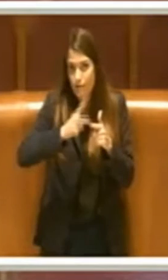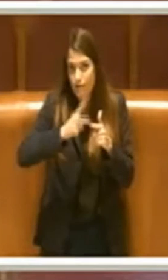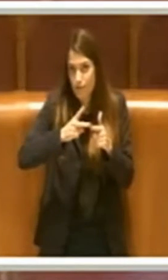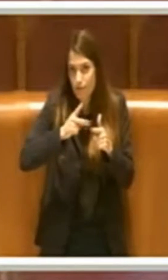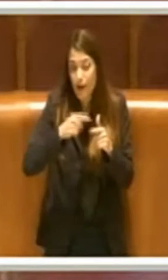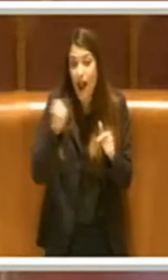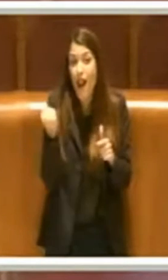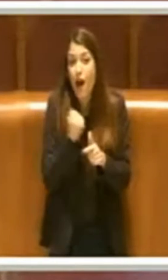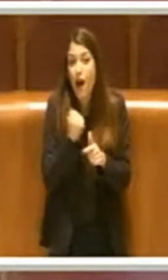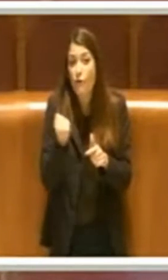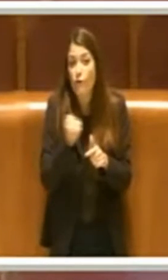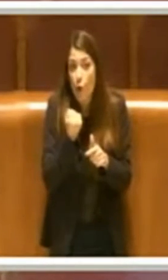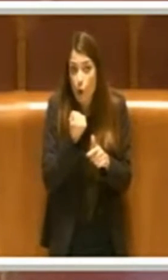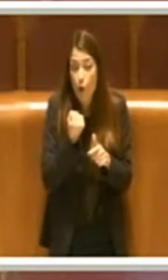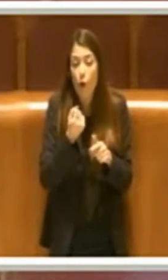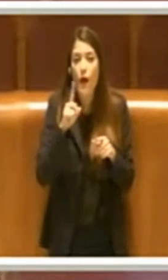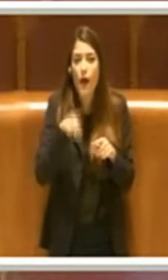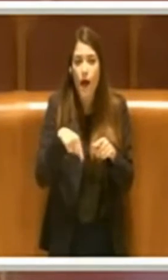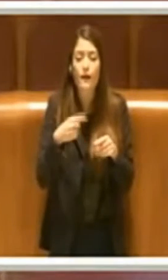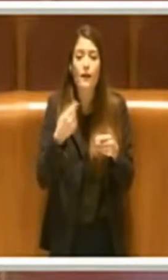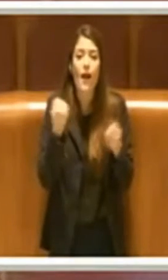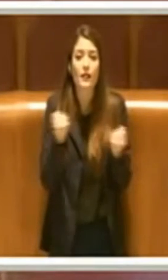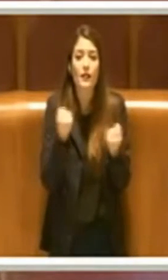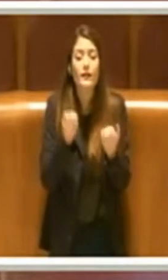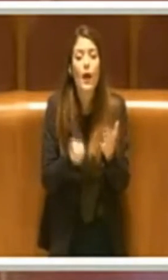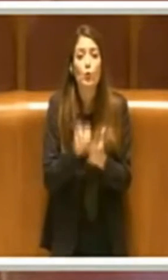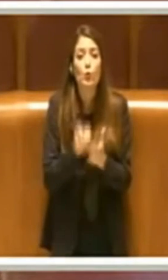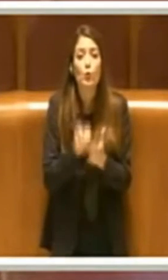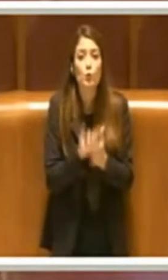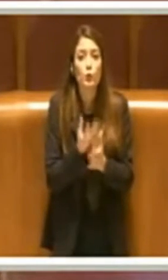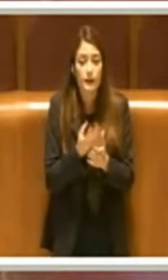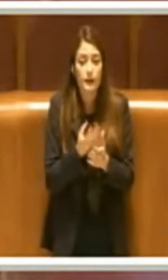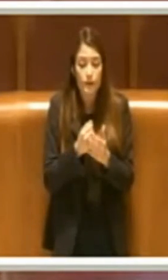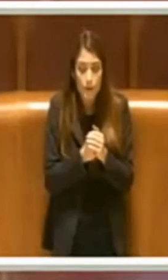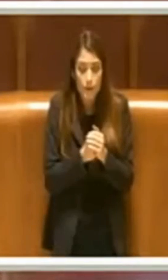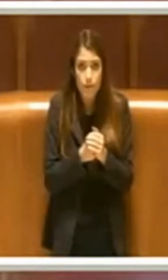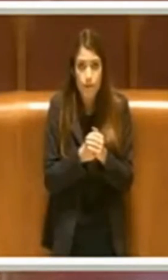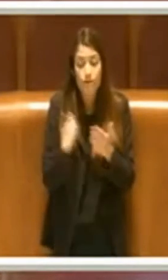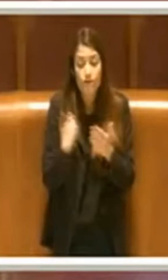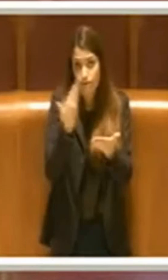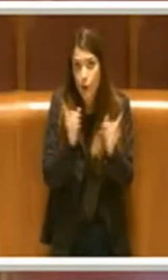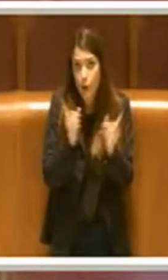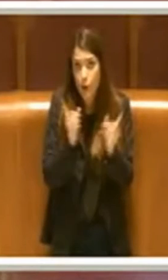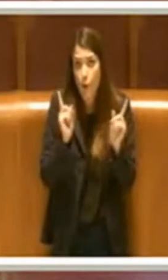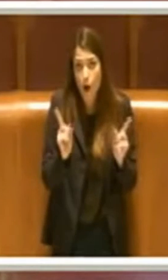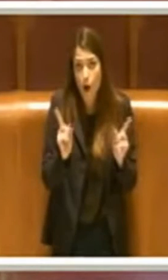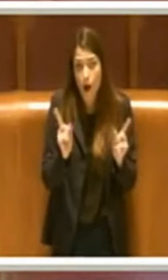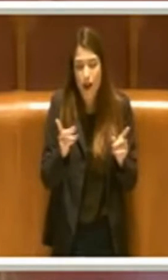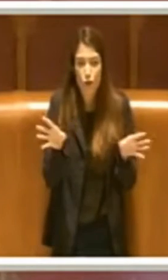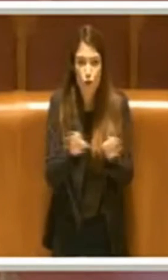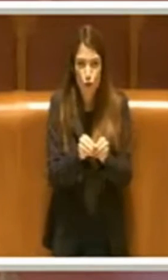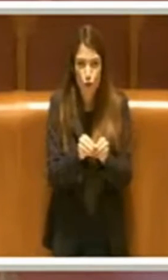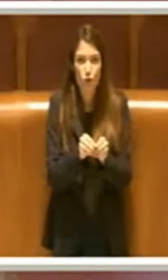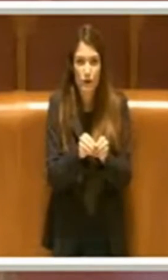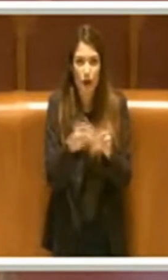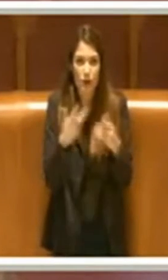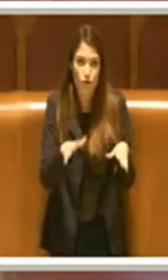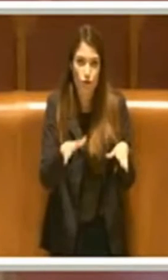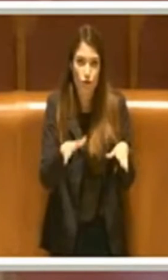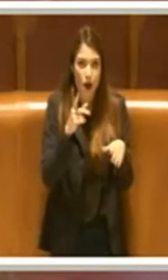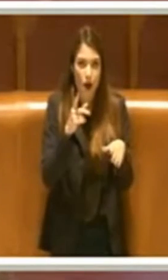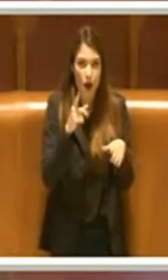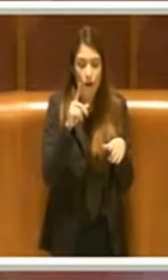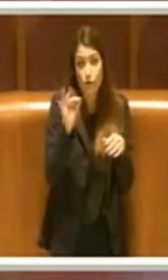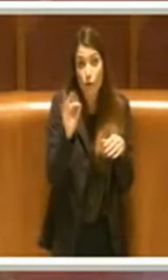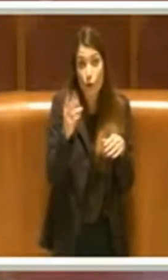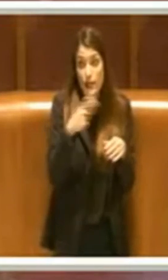rilancio delle attività produttive. Le misure che proponiamo alla Giunta e che sta recependo già da oggi, l'abbiamo appreso dalla